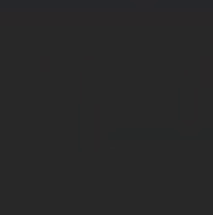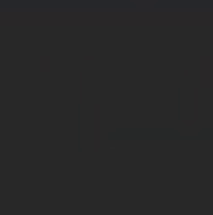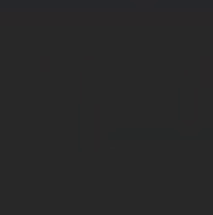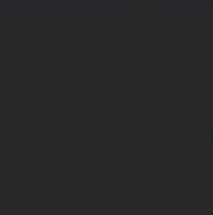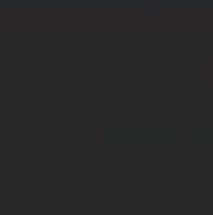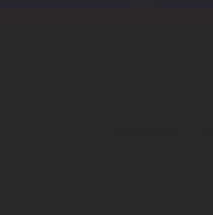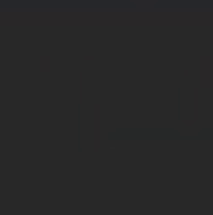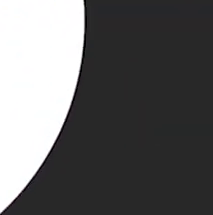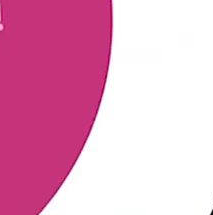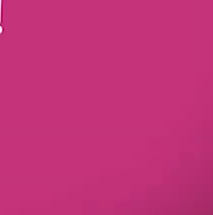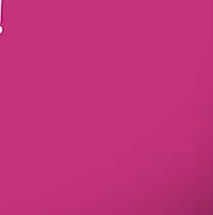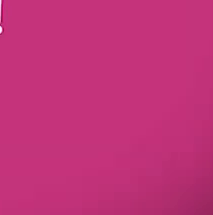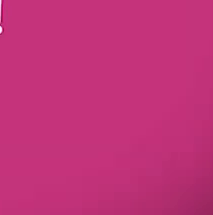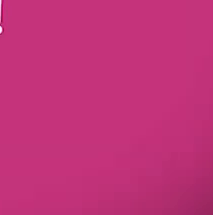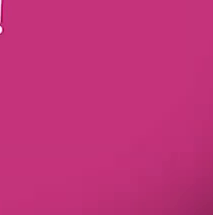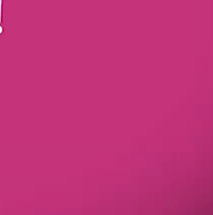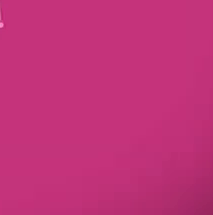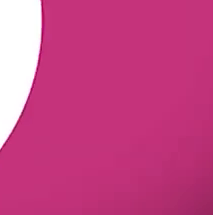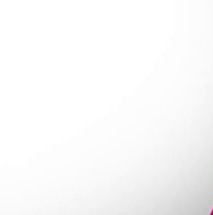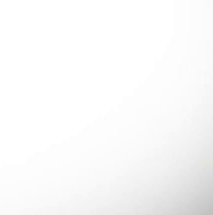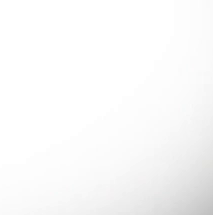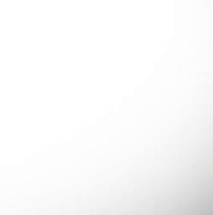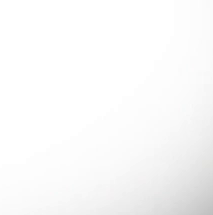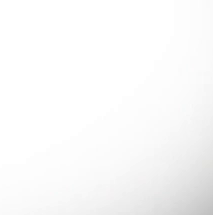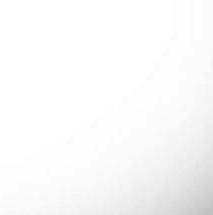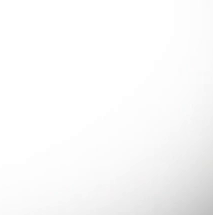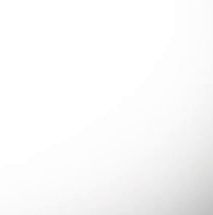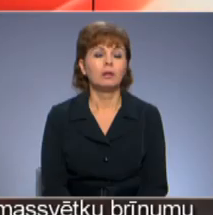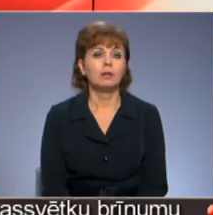Re, viss ēters ir te!